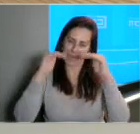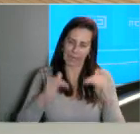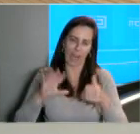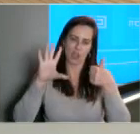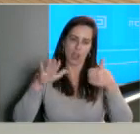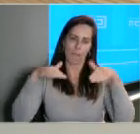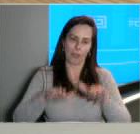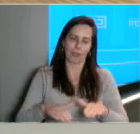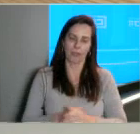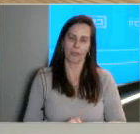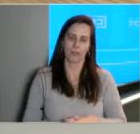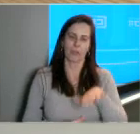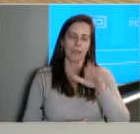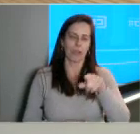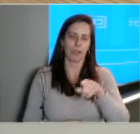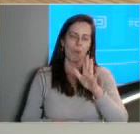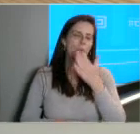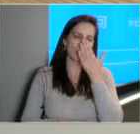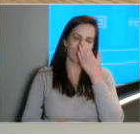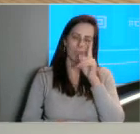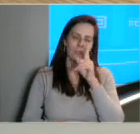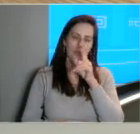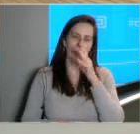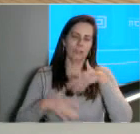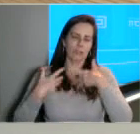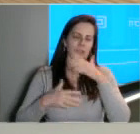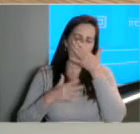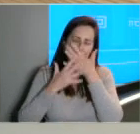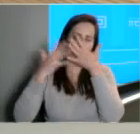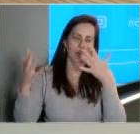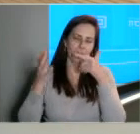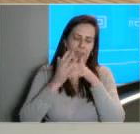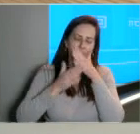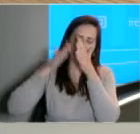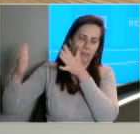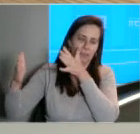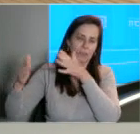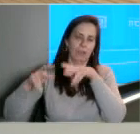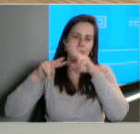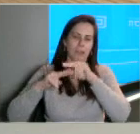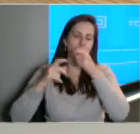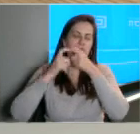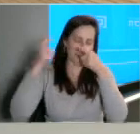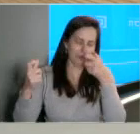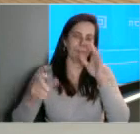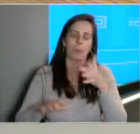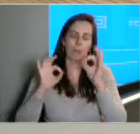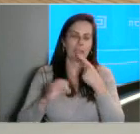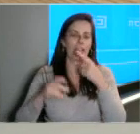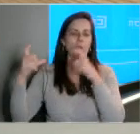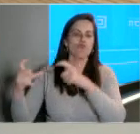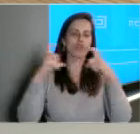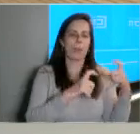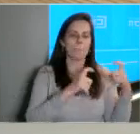קלה ל-6 מנדטים, הם גם מאוכזבים, אבל הם שמחים אולי בגדול שגוש הימין יישאר הכי הכי גדול, ובואו באמת נדברנו על